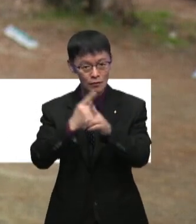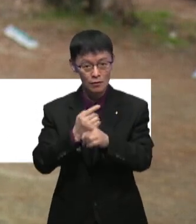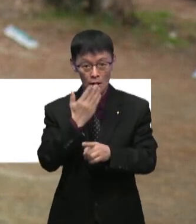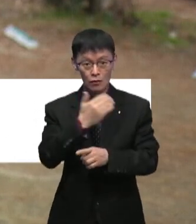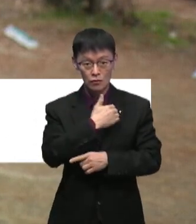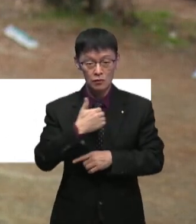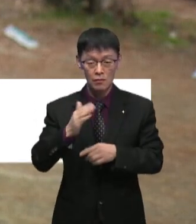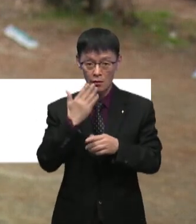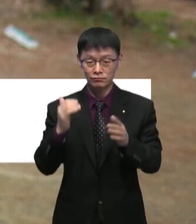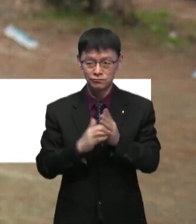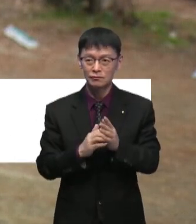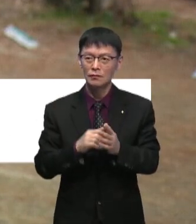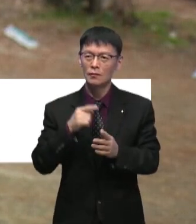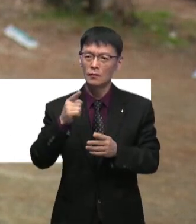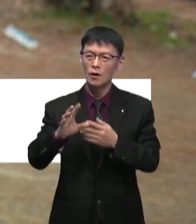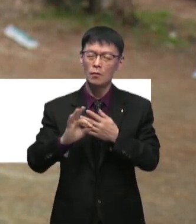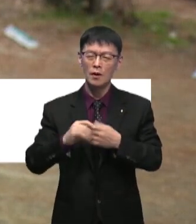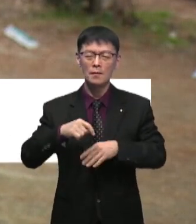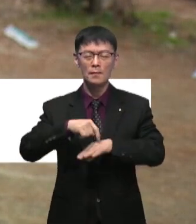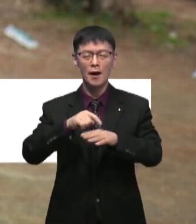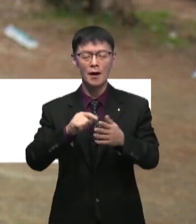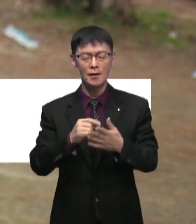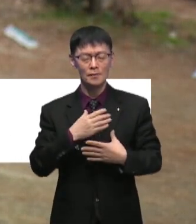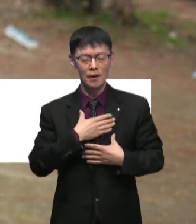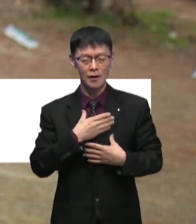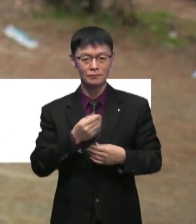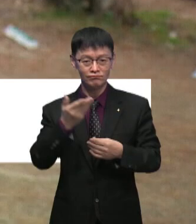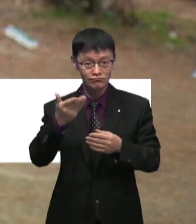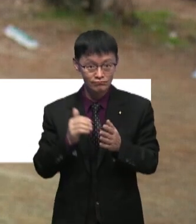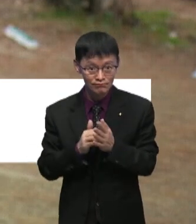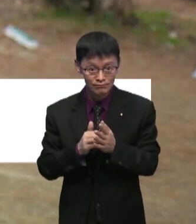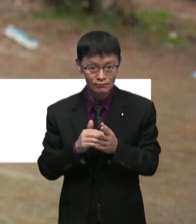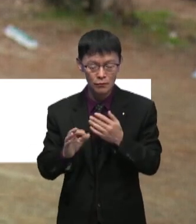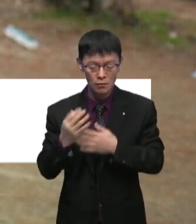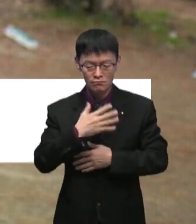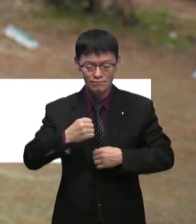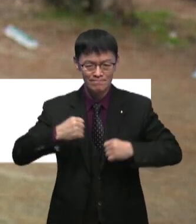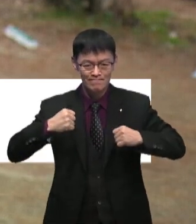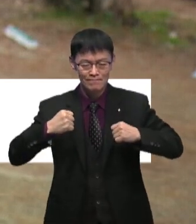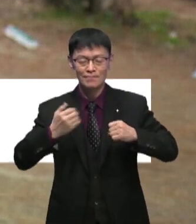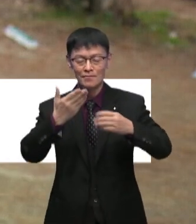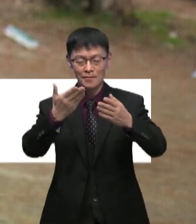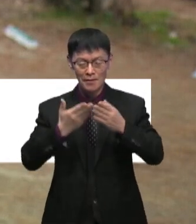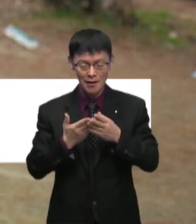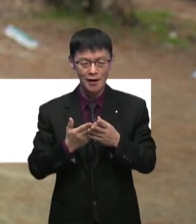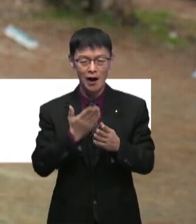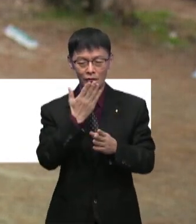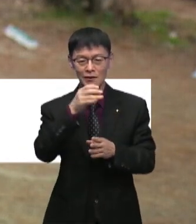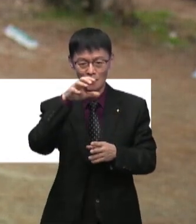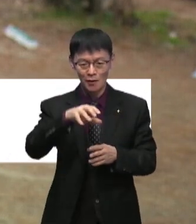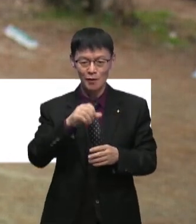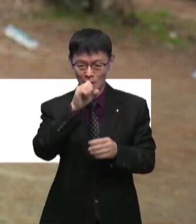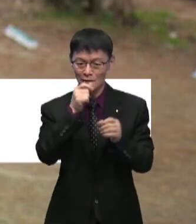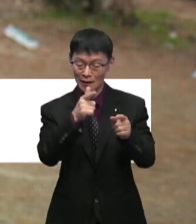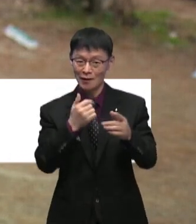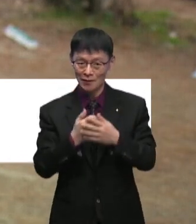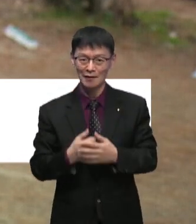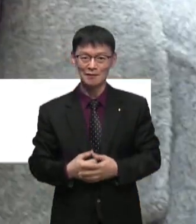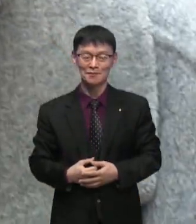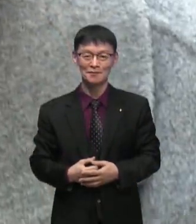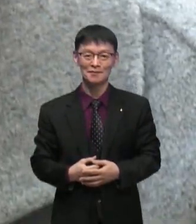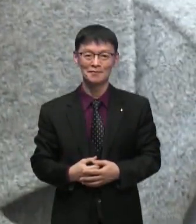서비스를 받으시고 또 심리적인 안정을 얻고 또 육체적인 건강도 치유할 수 있는 기회가 될 것